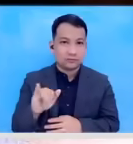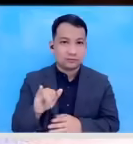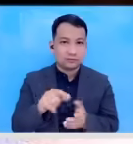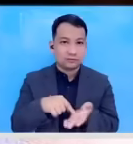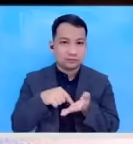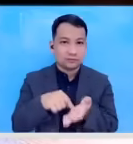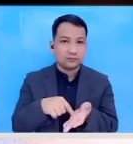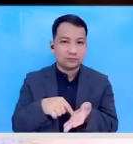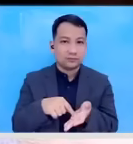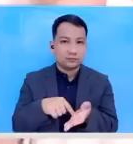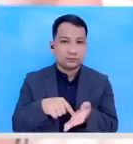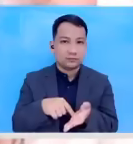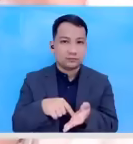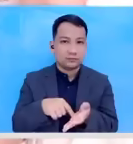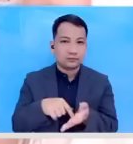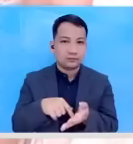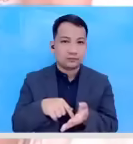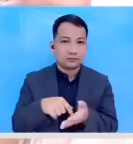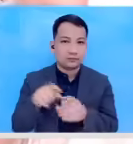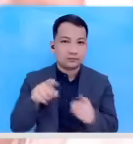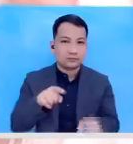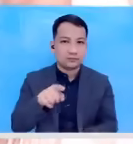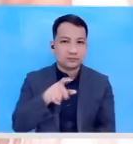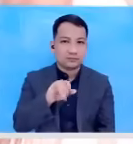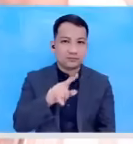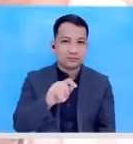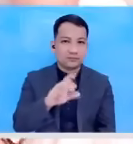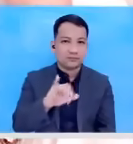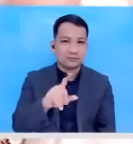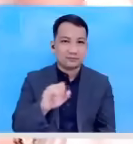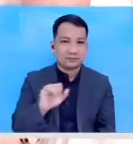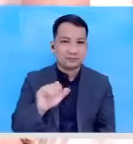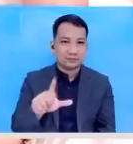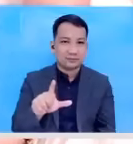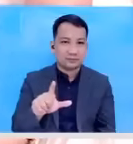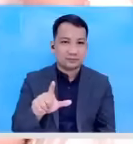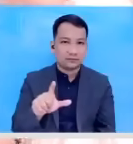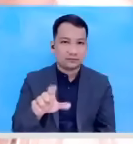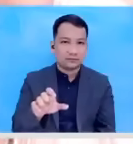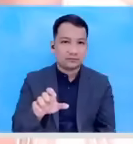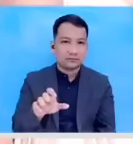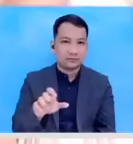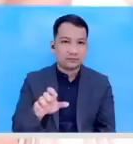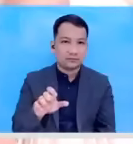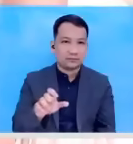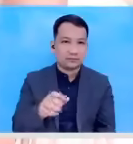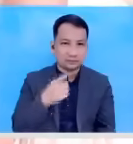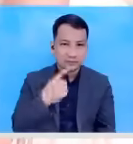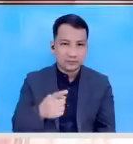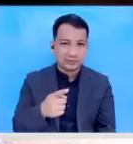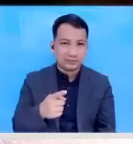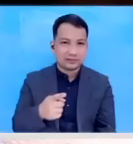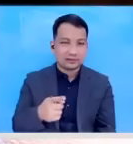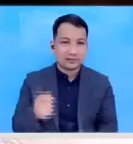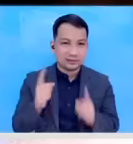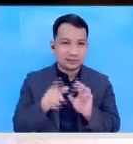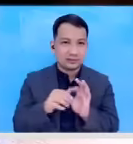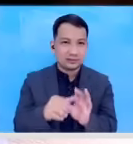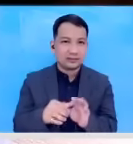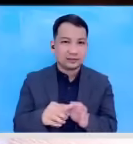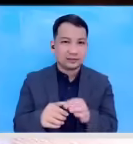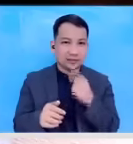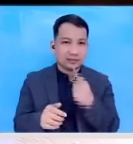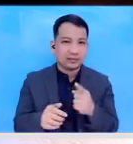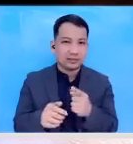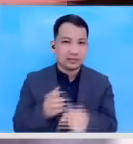Search. Ay, May kasarili kami din. Anong year? Nay, kasi ang pambato ko daging material nun, pagkakanta,